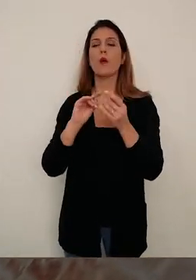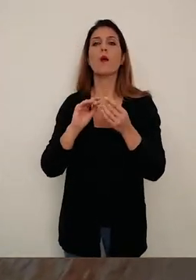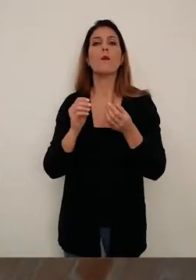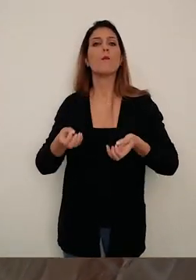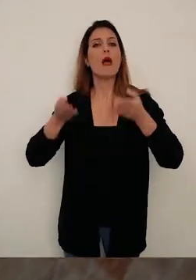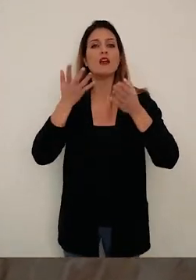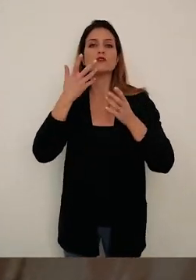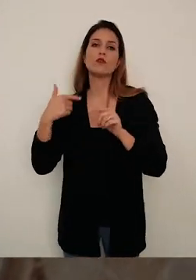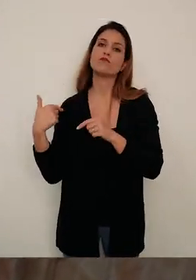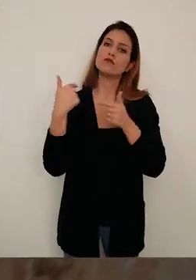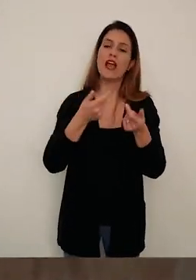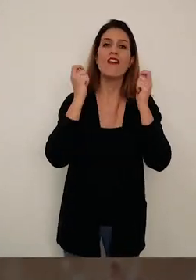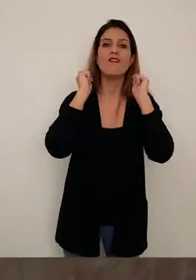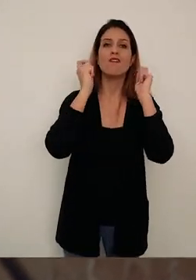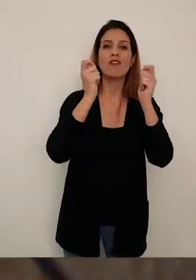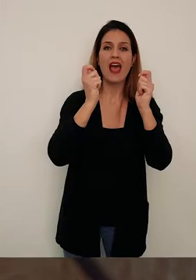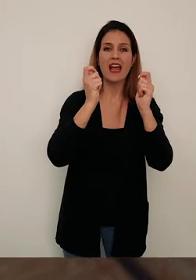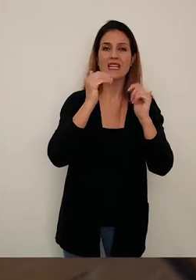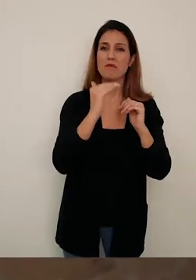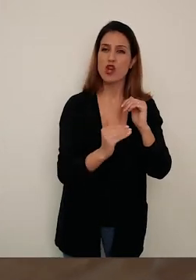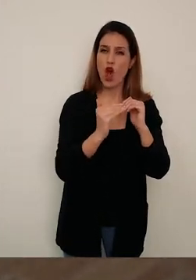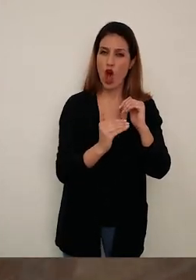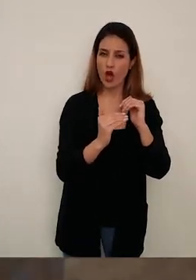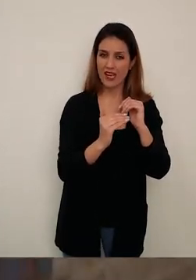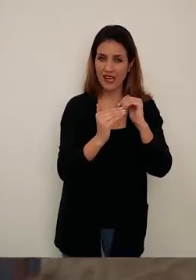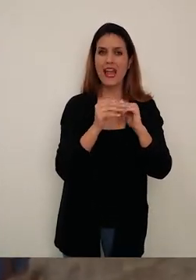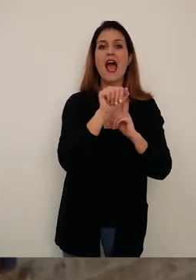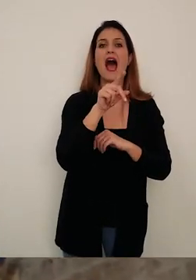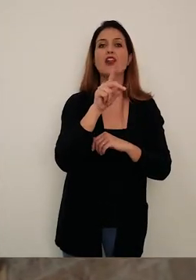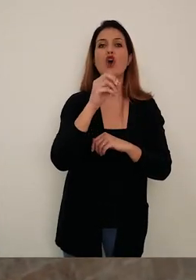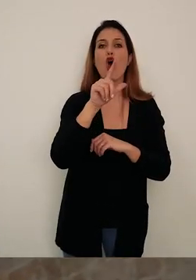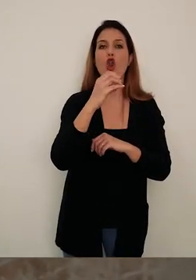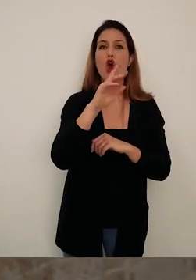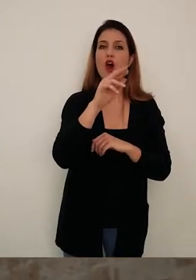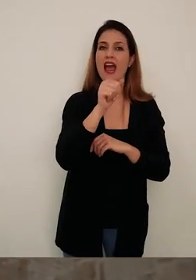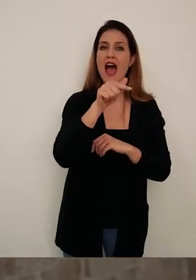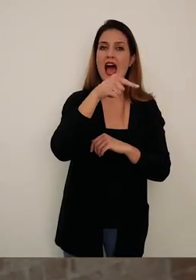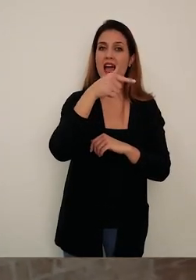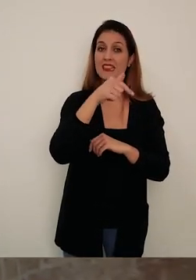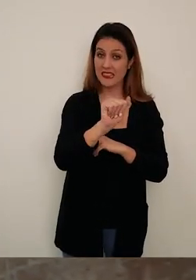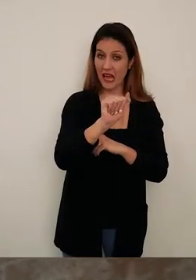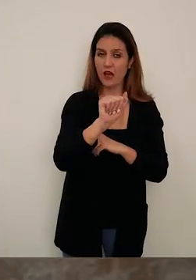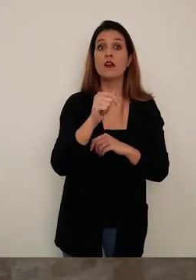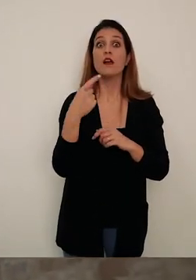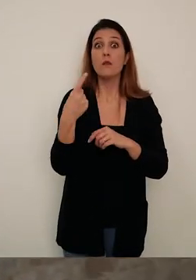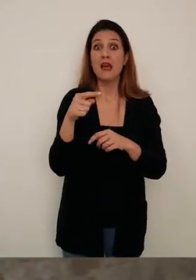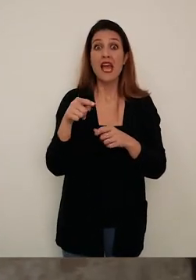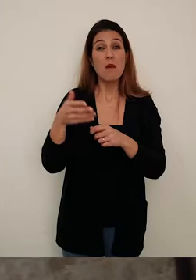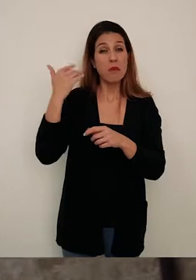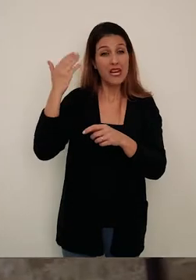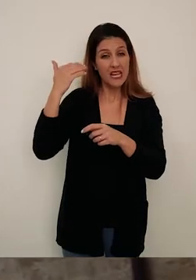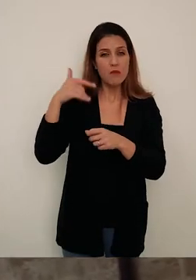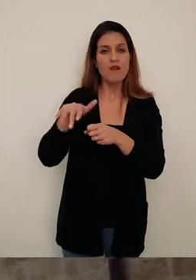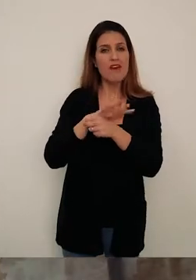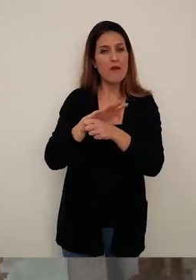ai frati minori terziari dell'Addolorata, terminando così la lunga e prospera proprietà della nobile famiglia dei